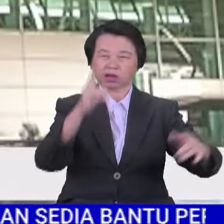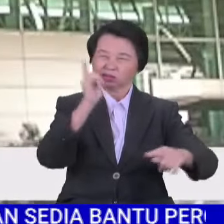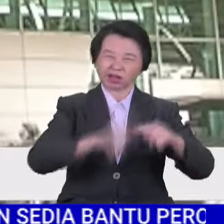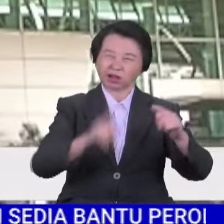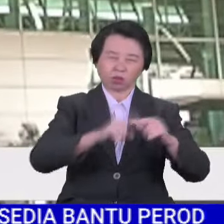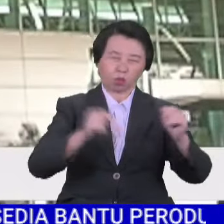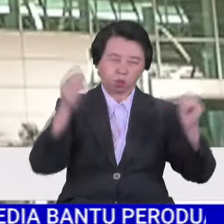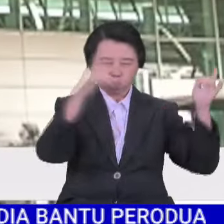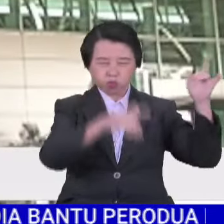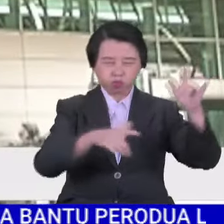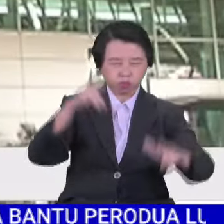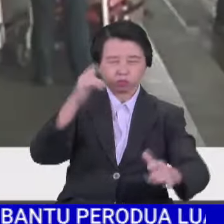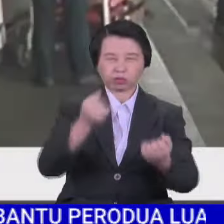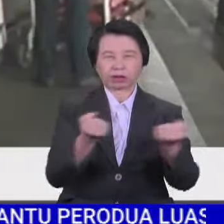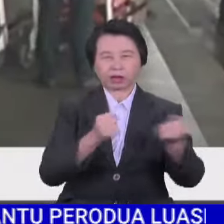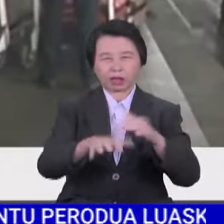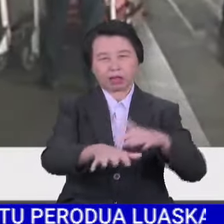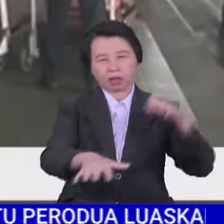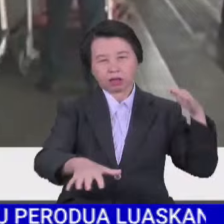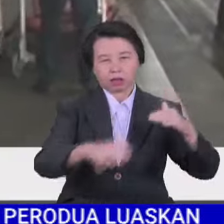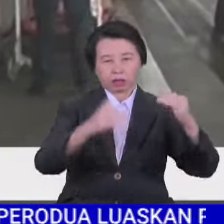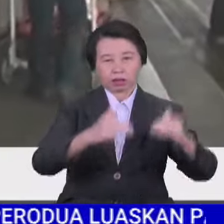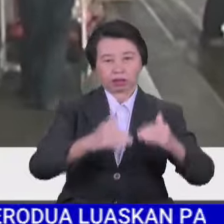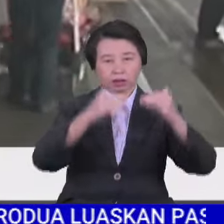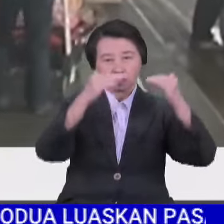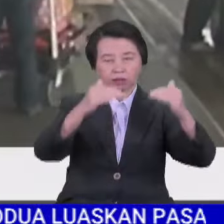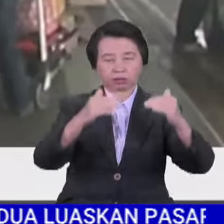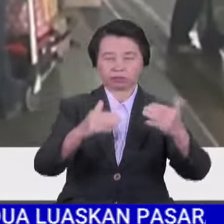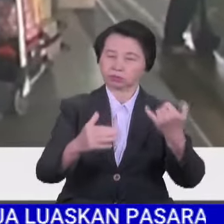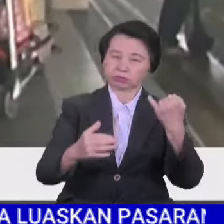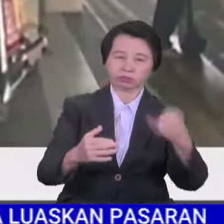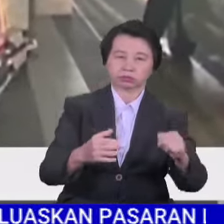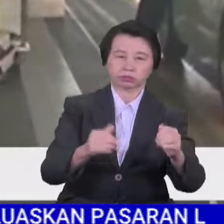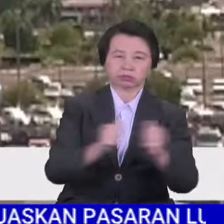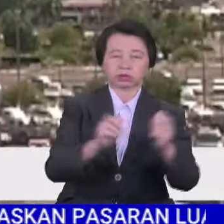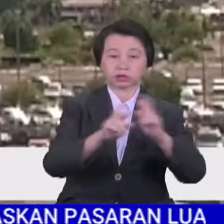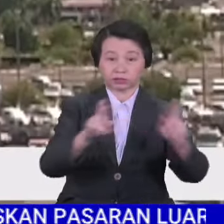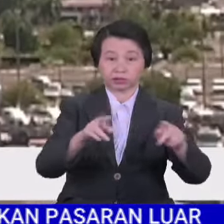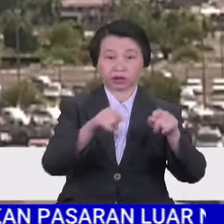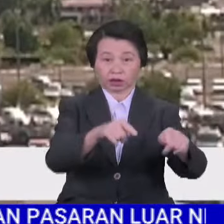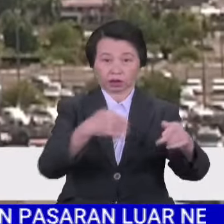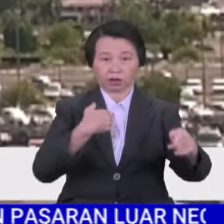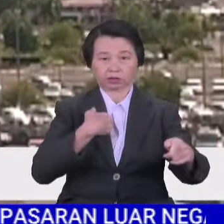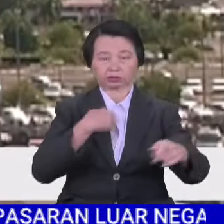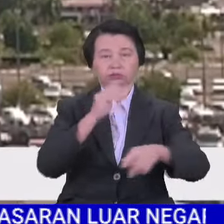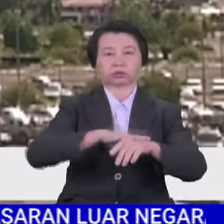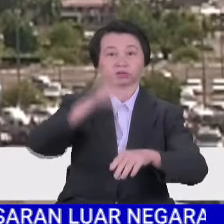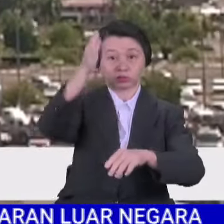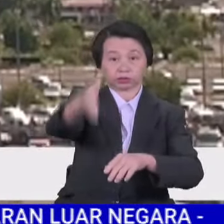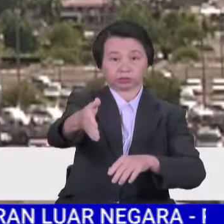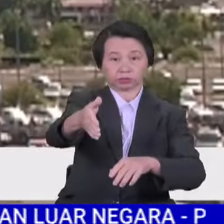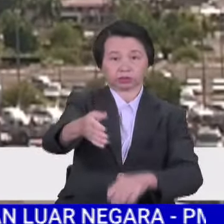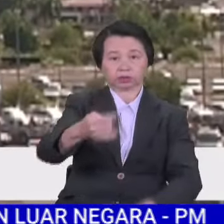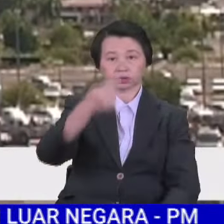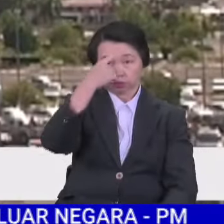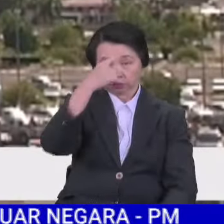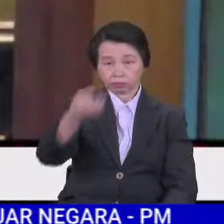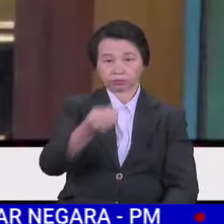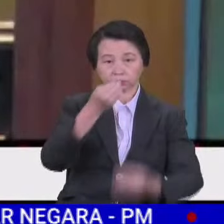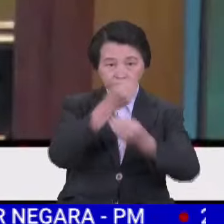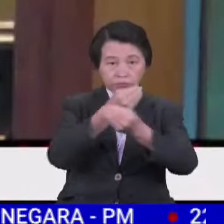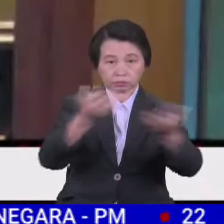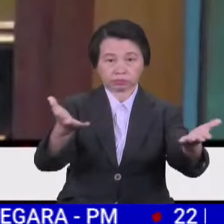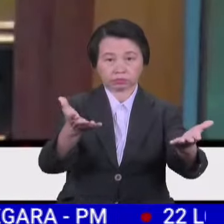menampung keperluan menaik taraf kepangan terbang sedia ada yg masih ada Pak untuk makluman